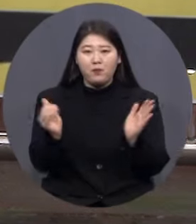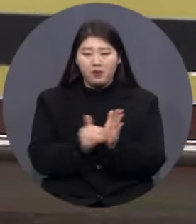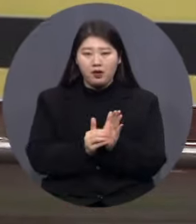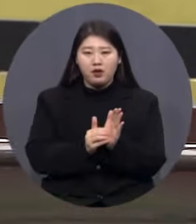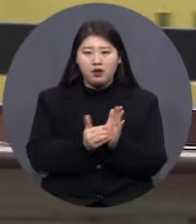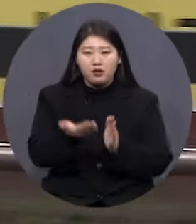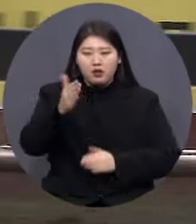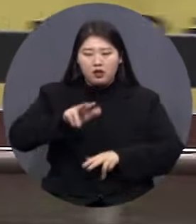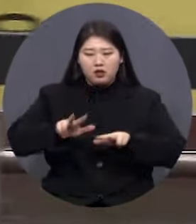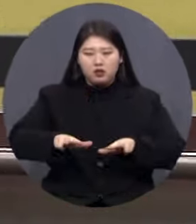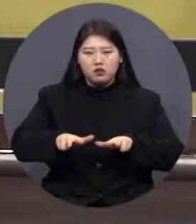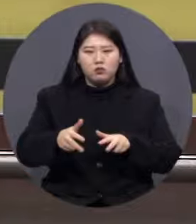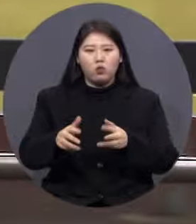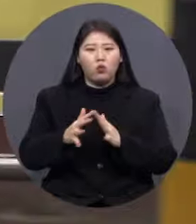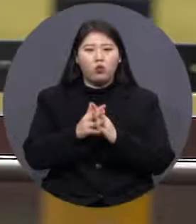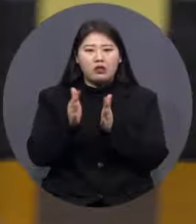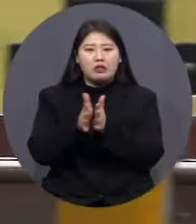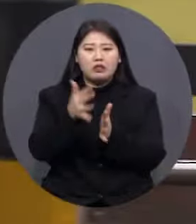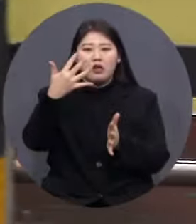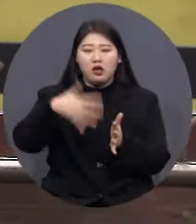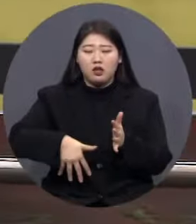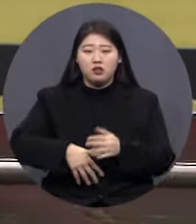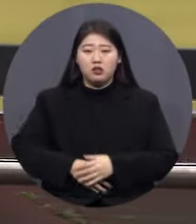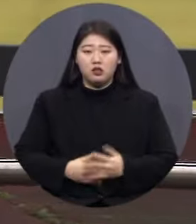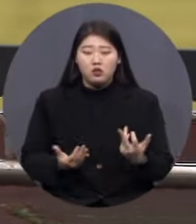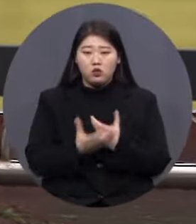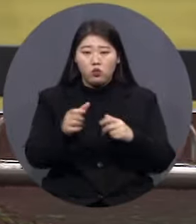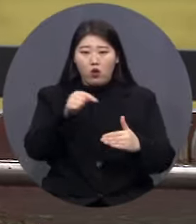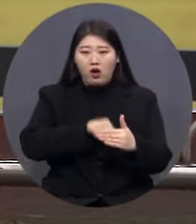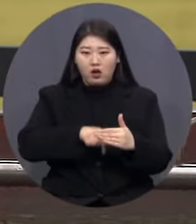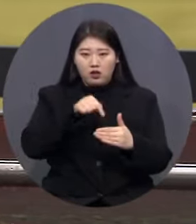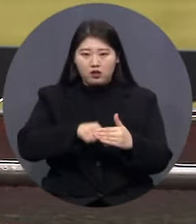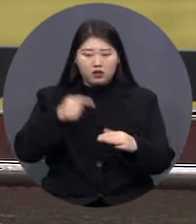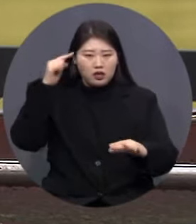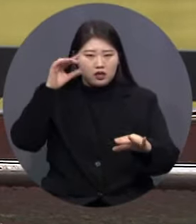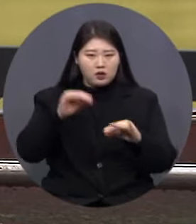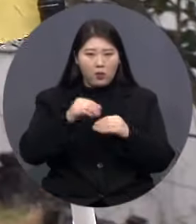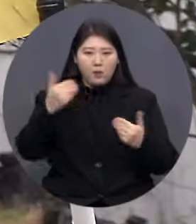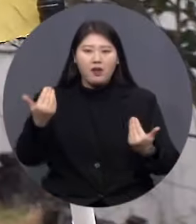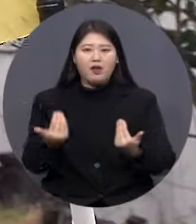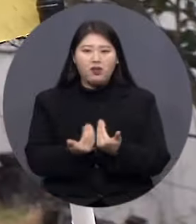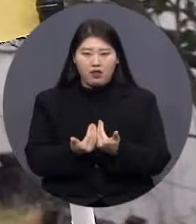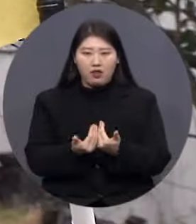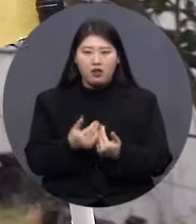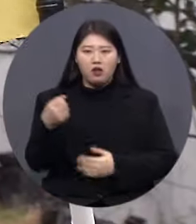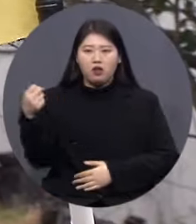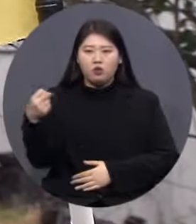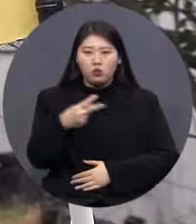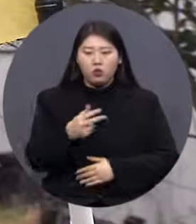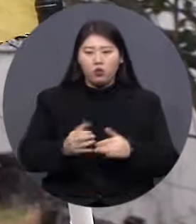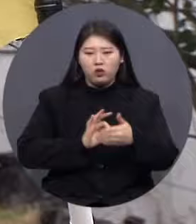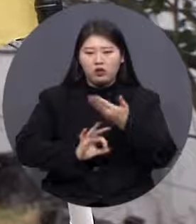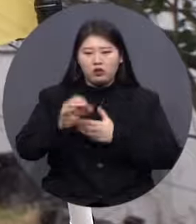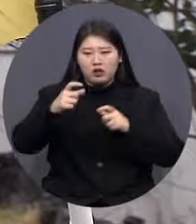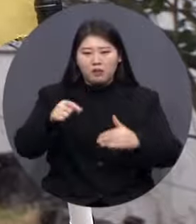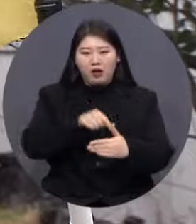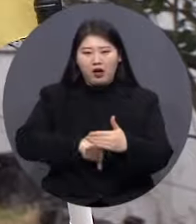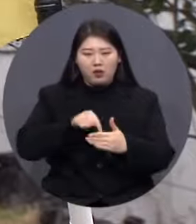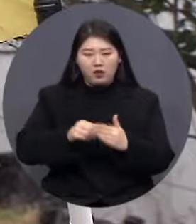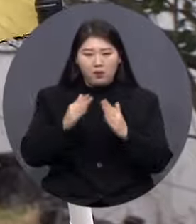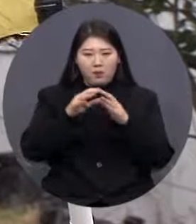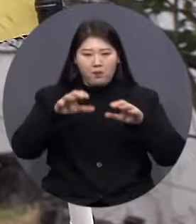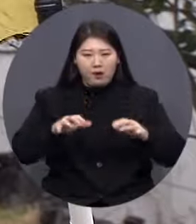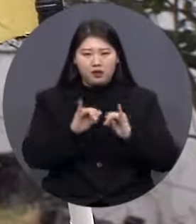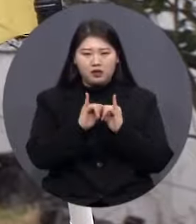첫삽도 뜨지 못했습니다 제주도 안에서의 찬방 갈등뿐만 아니라 성산읍 안에서도 마을 사이 의견이